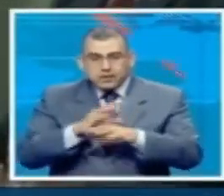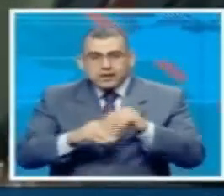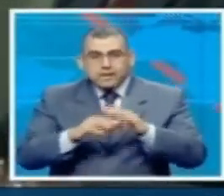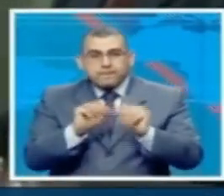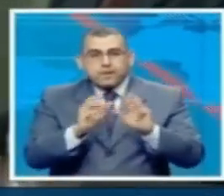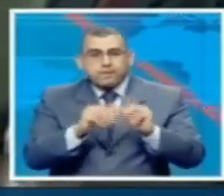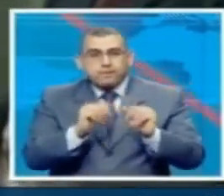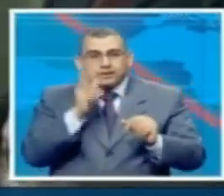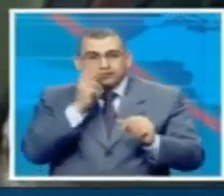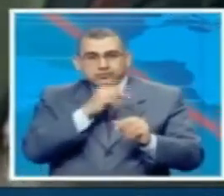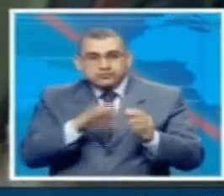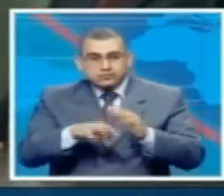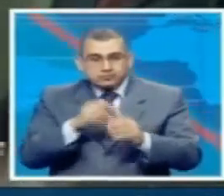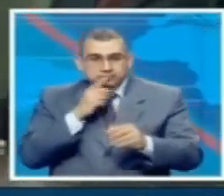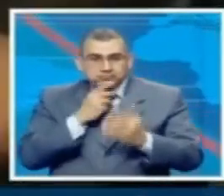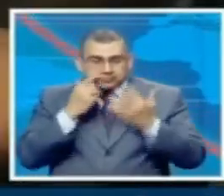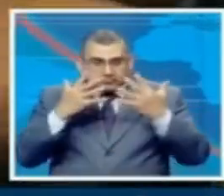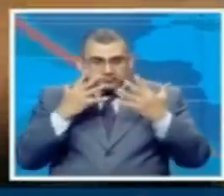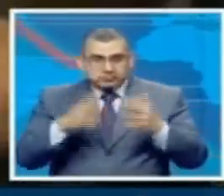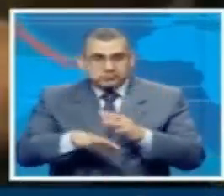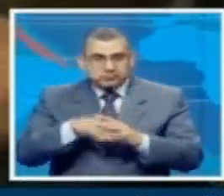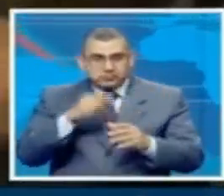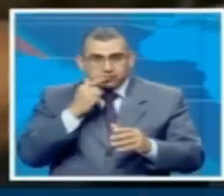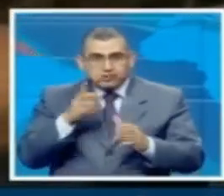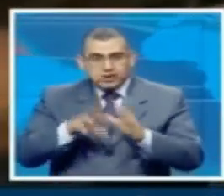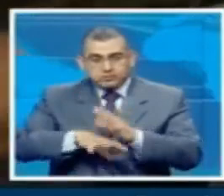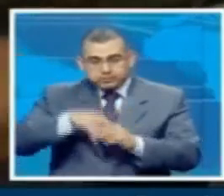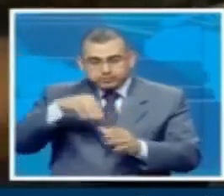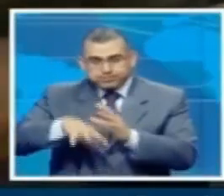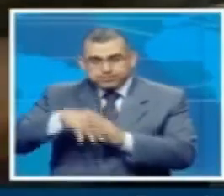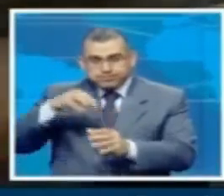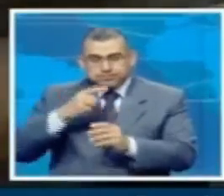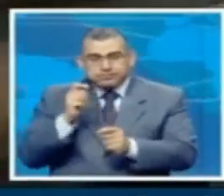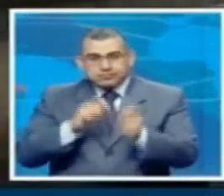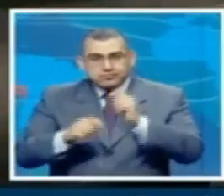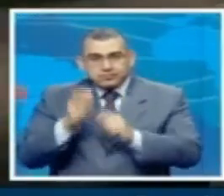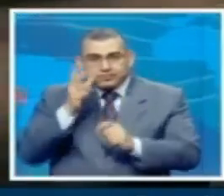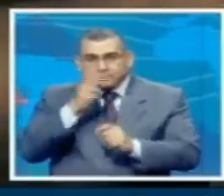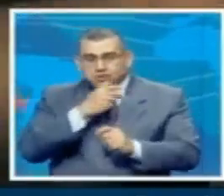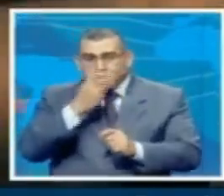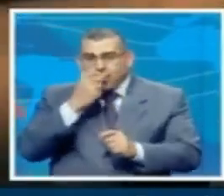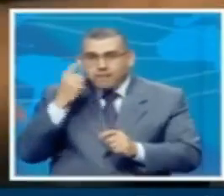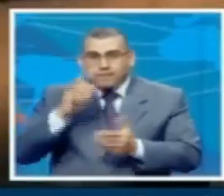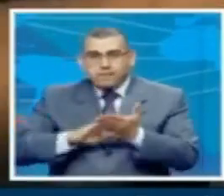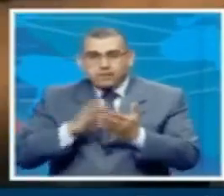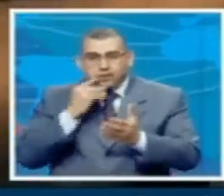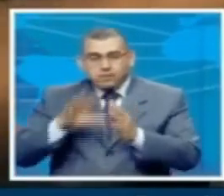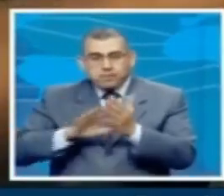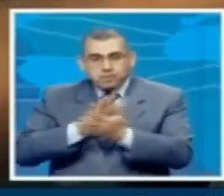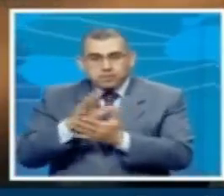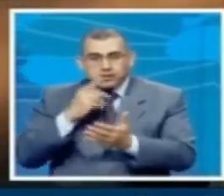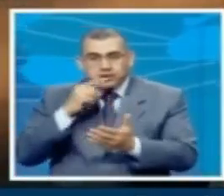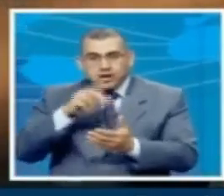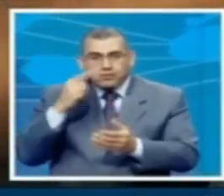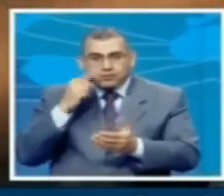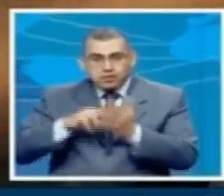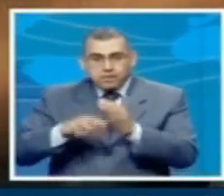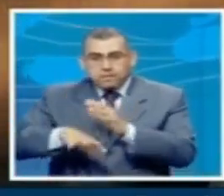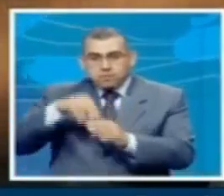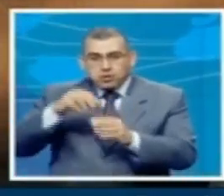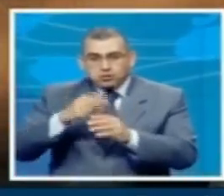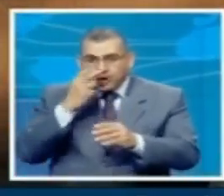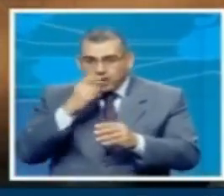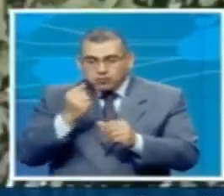وتحسين جوده الصناعات المح كذلك توطين الصناعات البيئيه وحل مشكلات اصحاب المشروعات القائمه